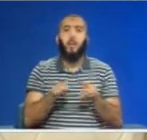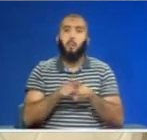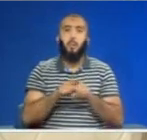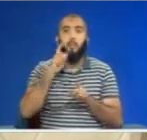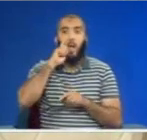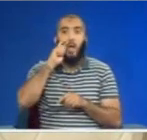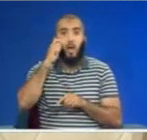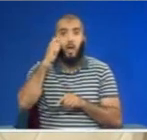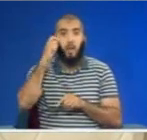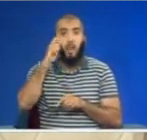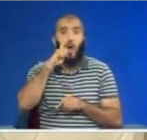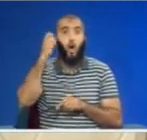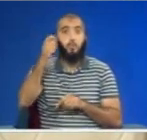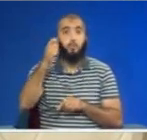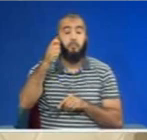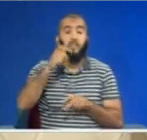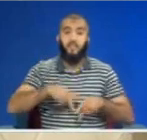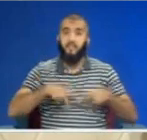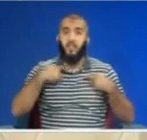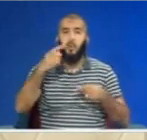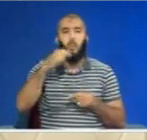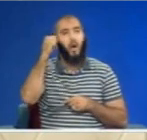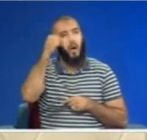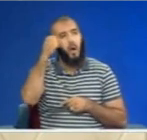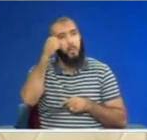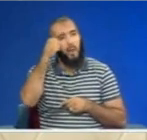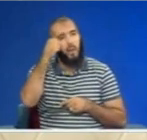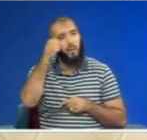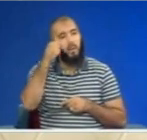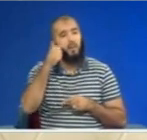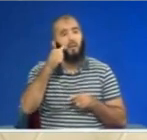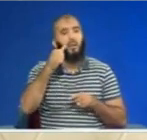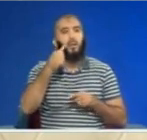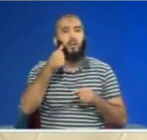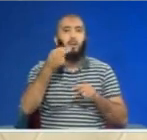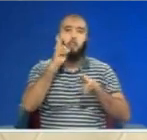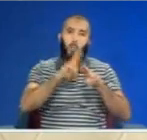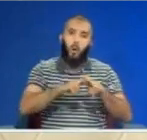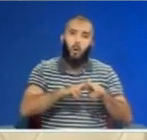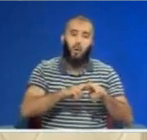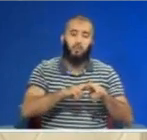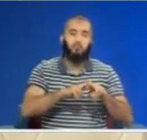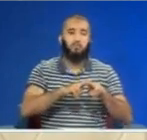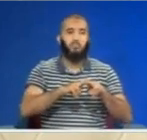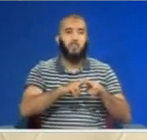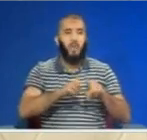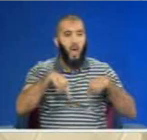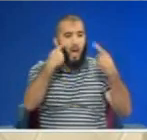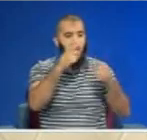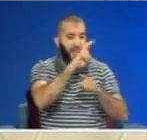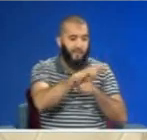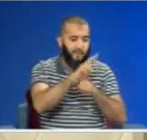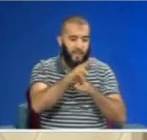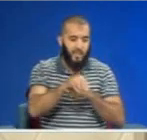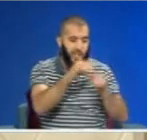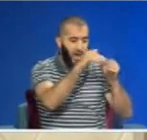أن يتذكر الموت ويتذكر الآخرة بزيارة المقبرة، يعني يشوف ناس كانوا معاه البارح حيين